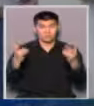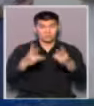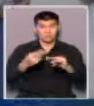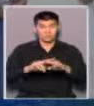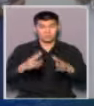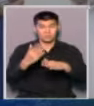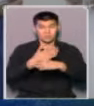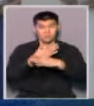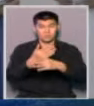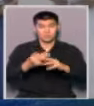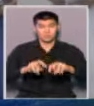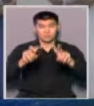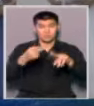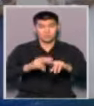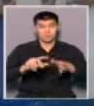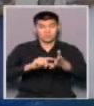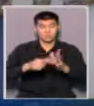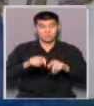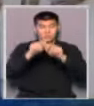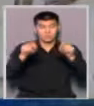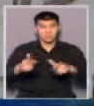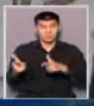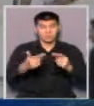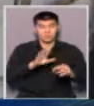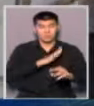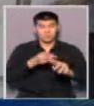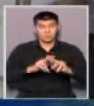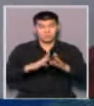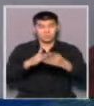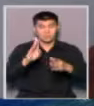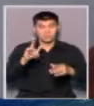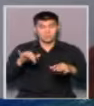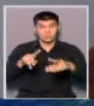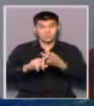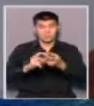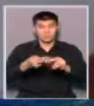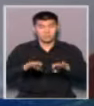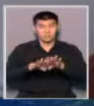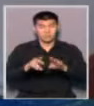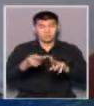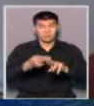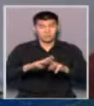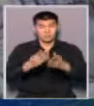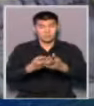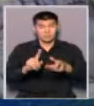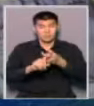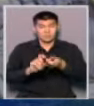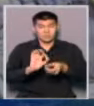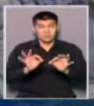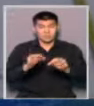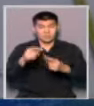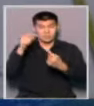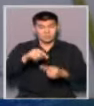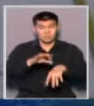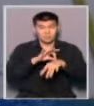қажеттілікті қамтамасыз ететін арнайы оқу кабинеттері дайындалды. Курс еліміздегі эпидахуалға байланысты санитарлық эпидемиологиялық нормаларға